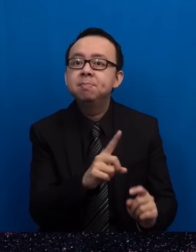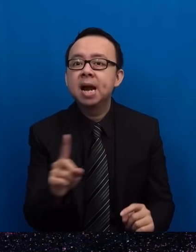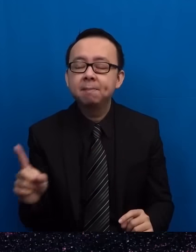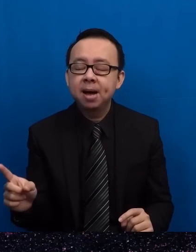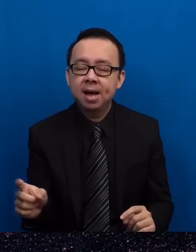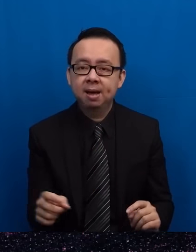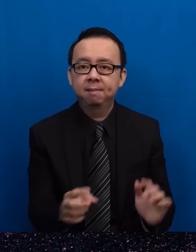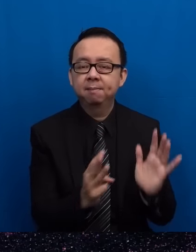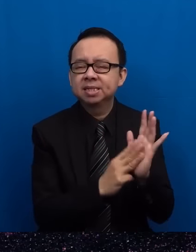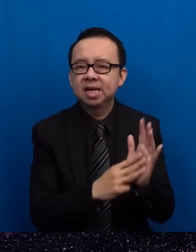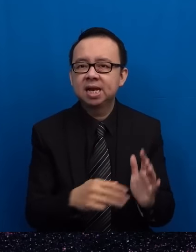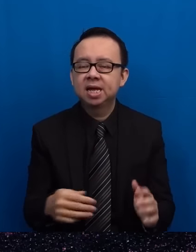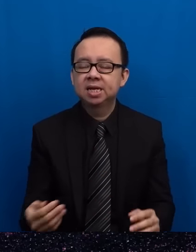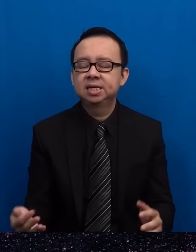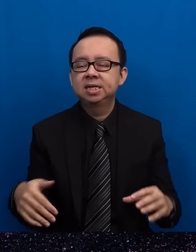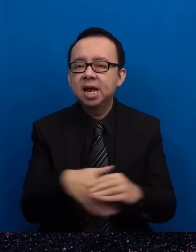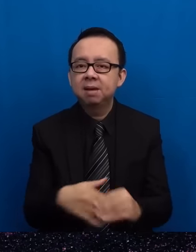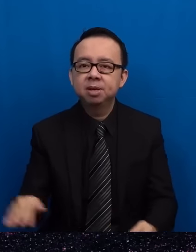If you just humbly ask God,